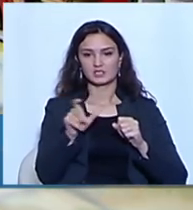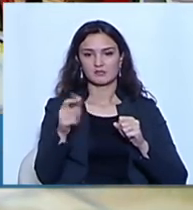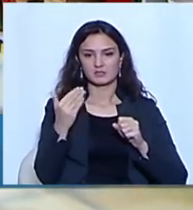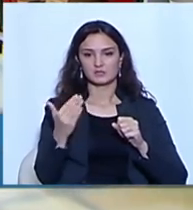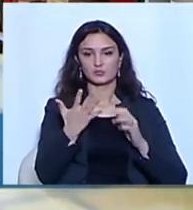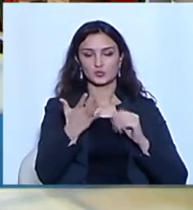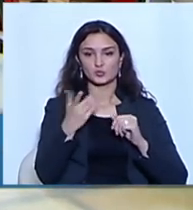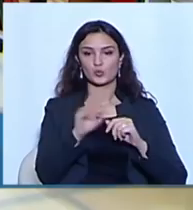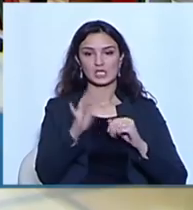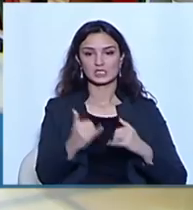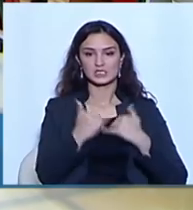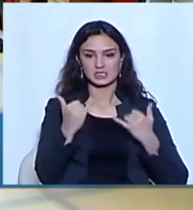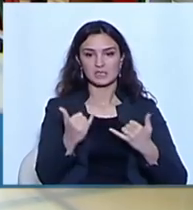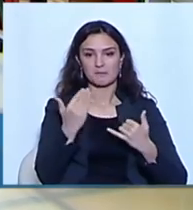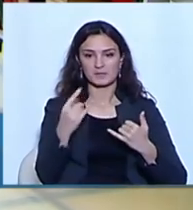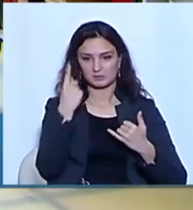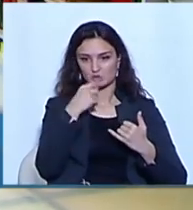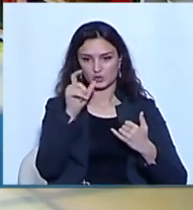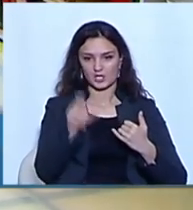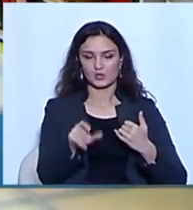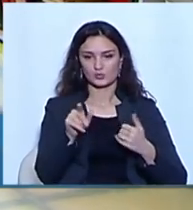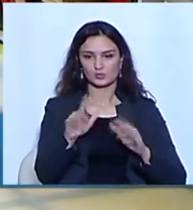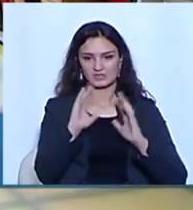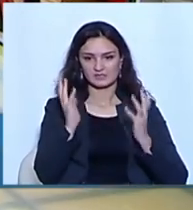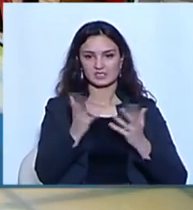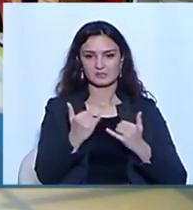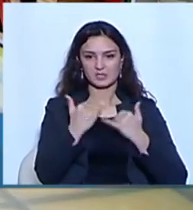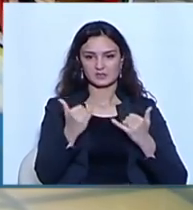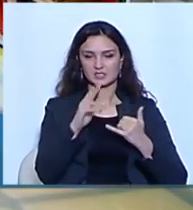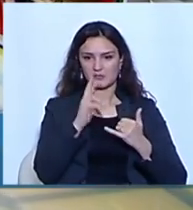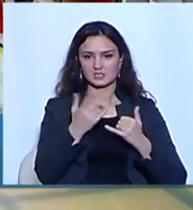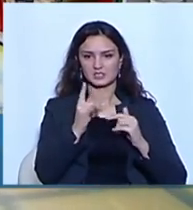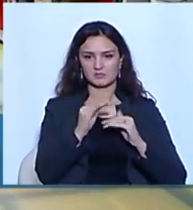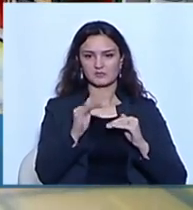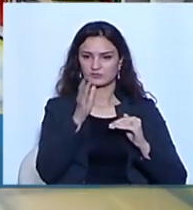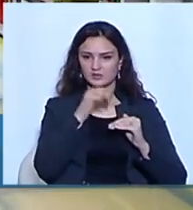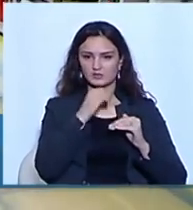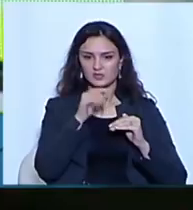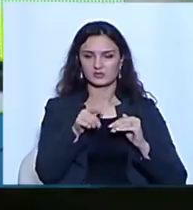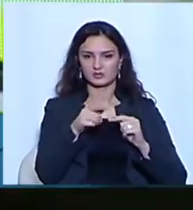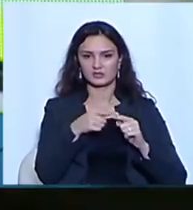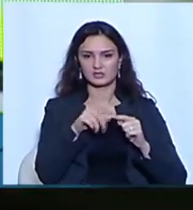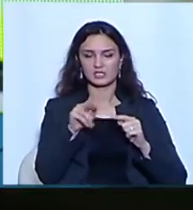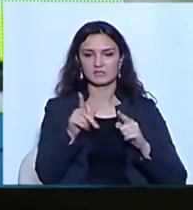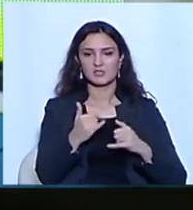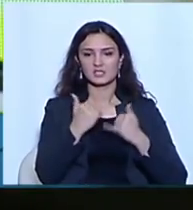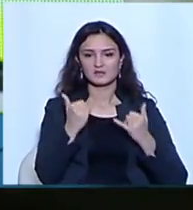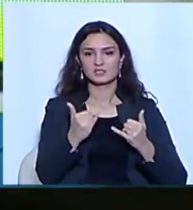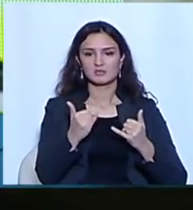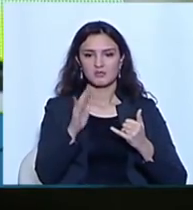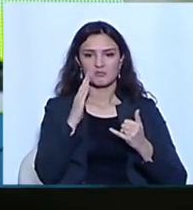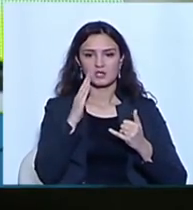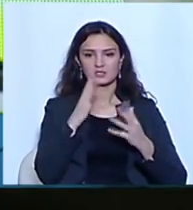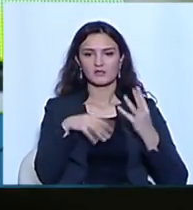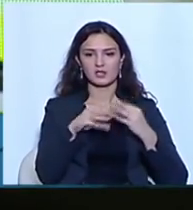ადამიანის, თუ არ სცემ მის პერსონალურ სივრცეს პატივს 3 წლის ბავშვისასაც. და ეს პატივისცემა